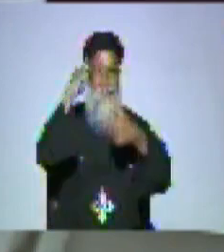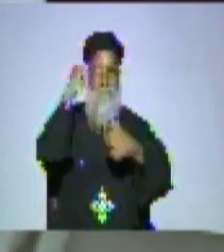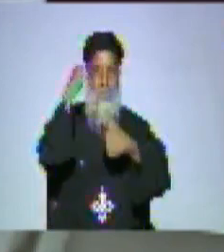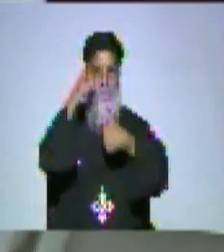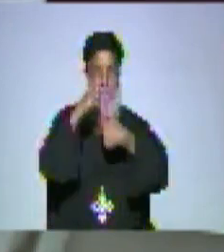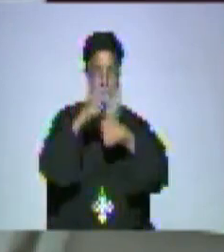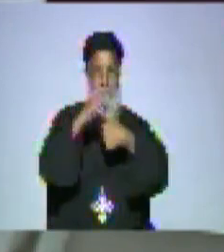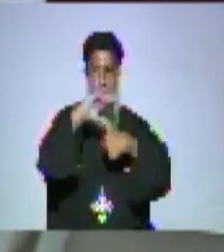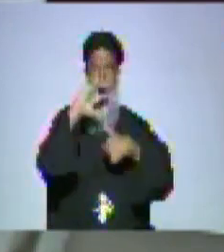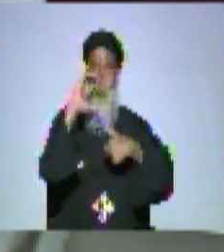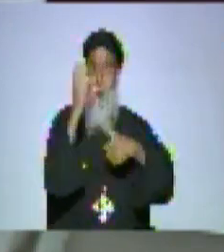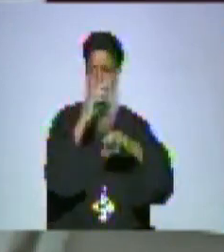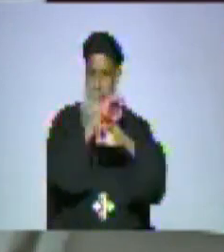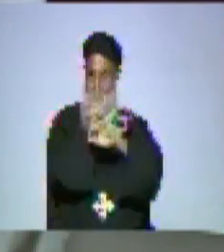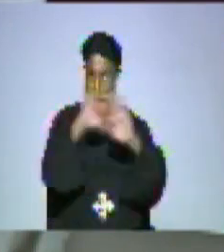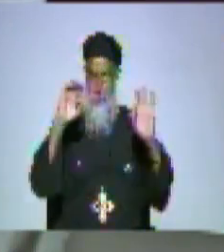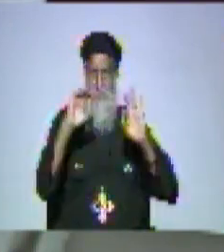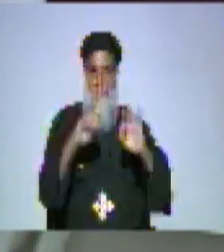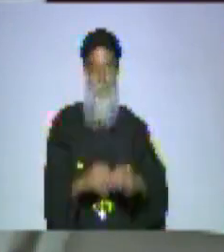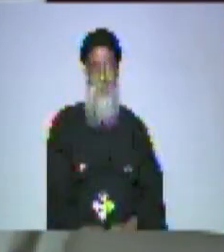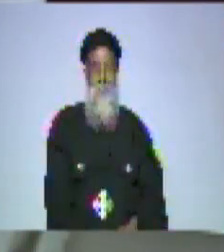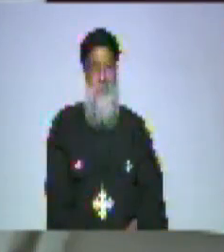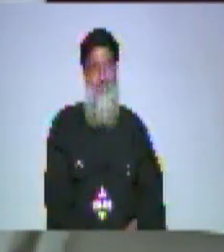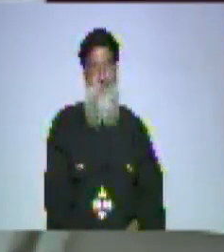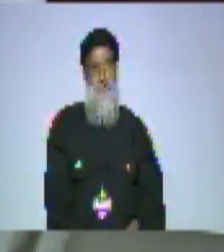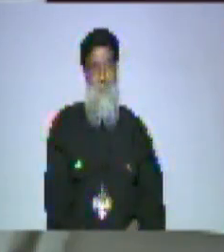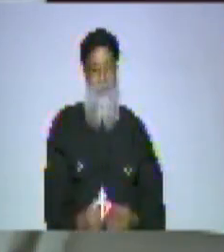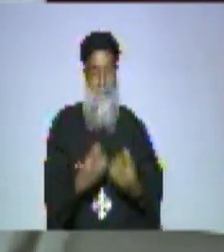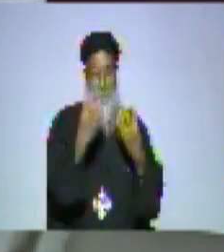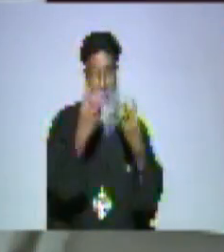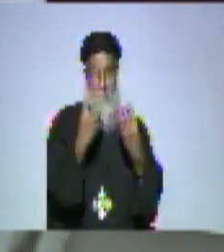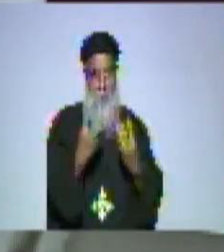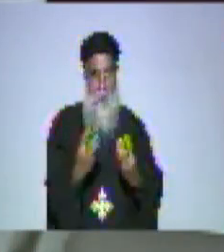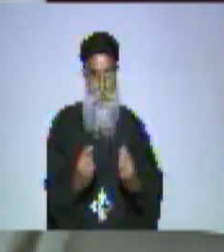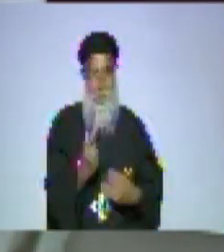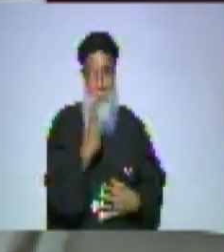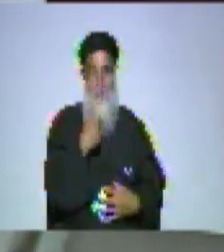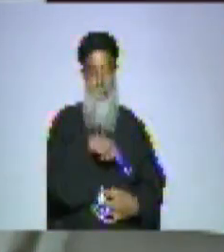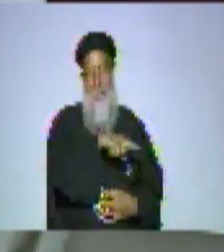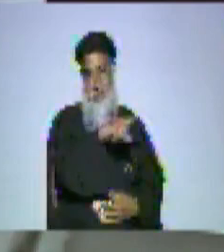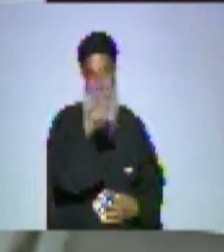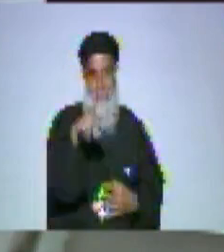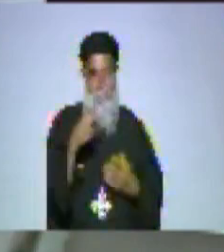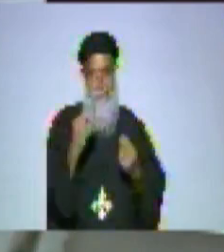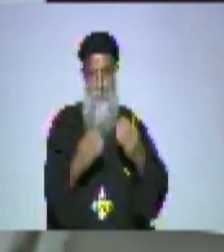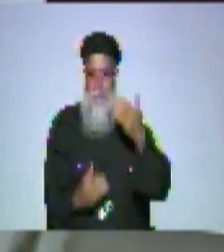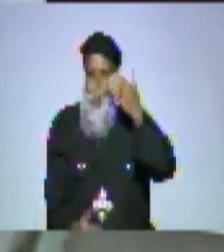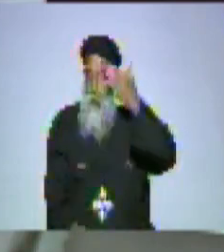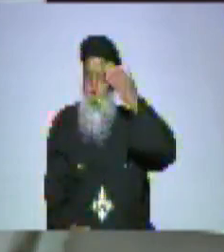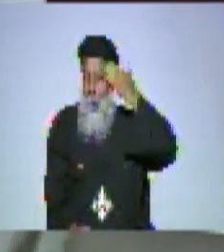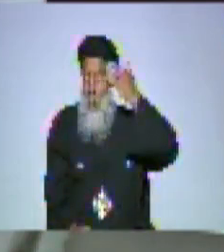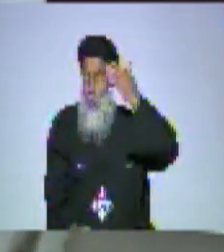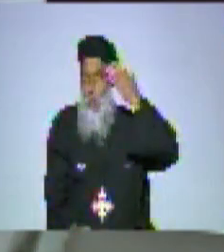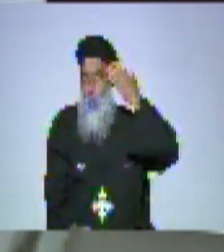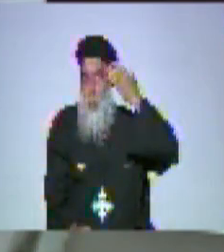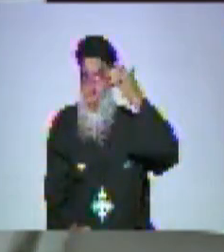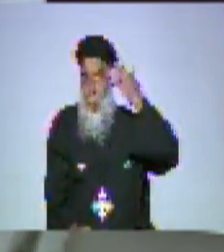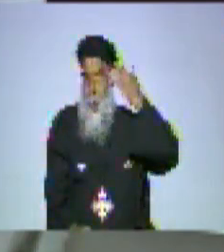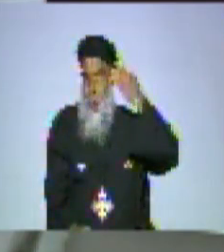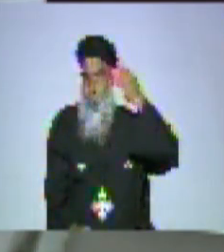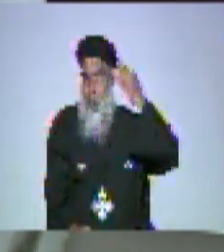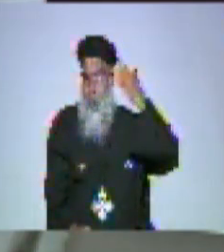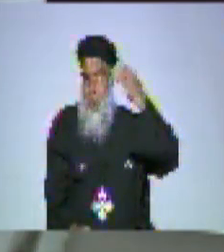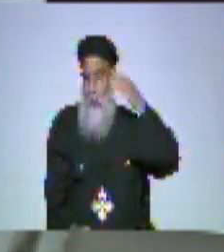في كل حاجه الحقيقه فكان مريح جدا ومحب جدا وعنده خبره كان يتكلم